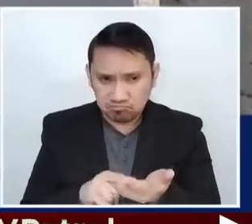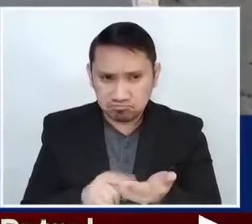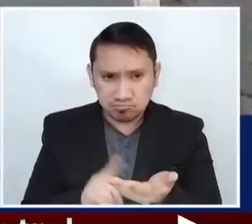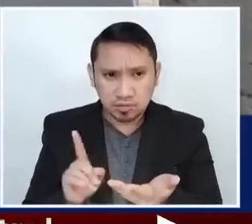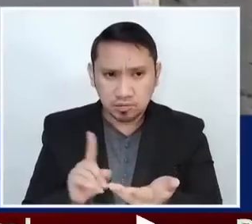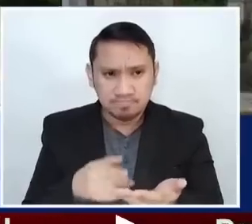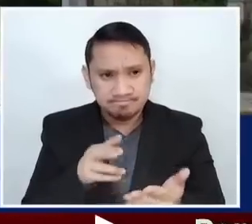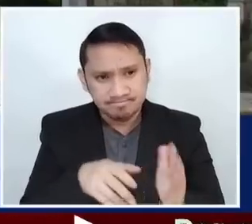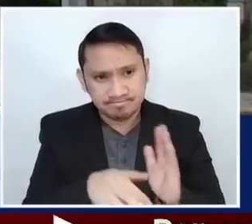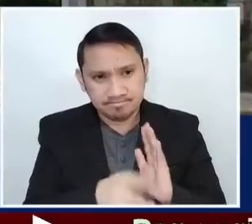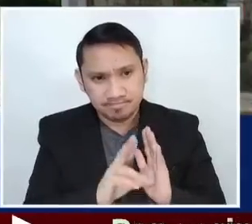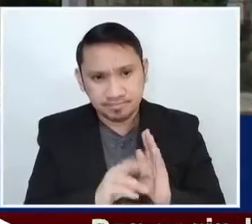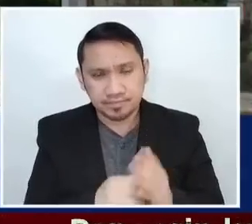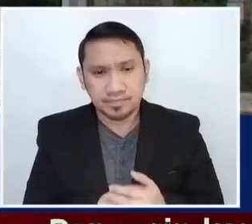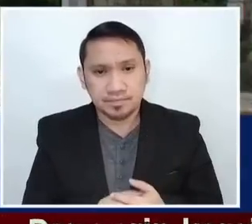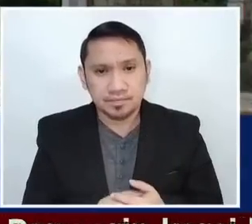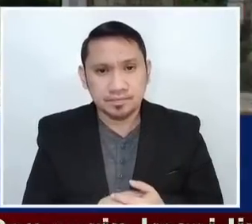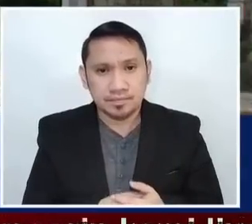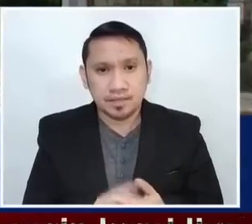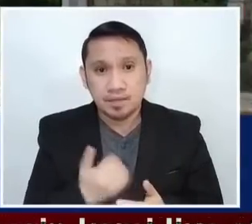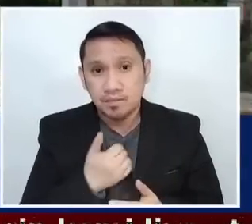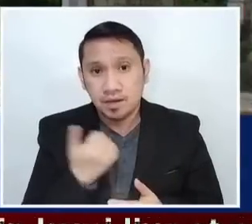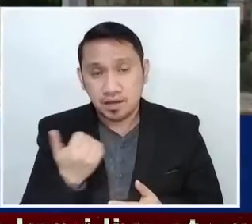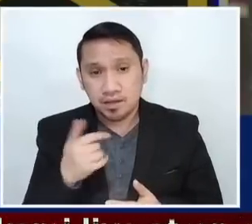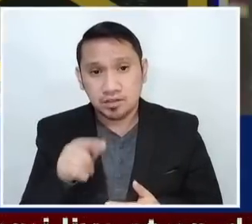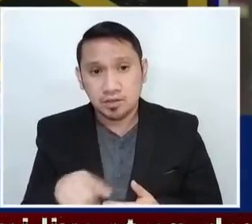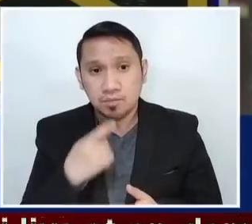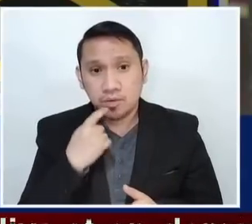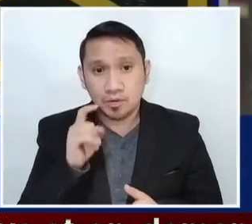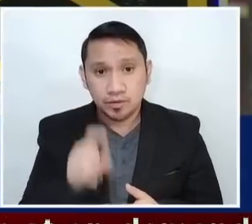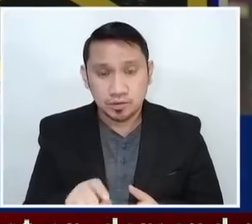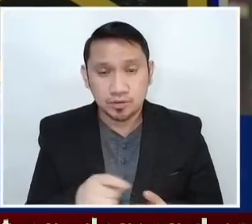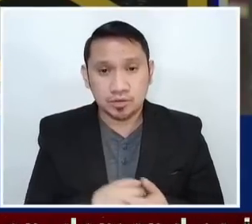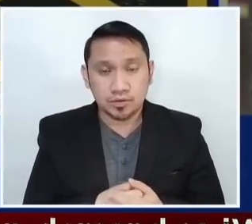pampublikong sasakyan, maging ang iba pang memorandum order